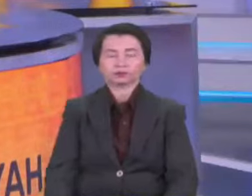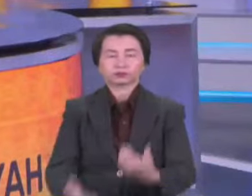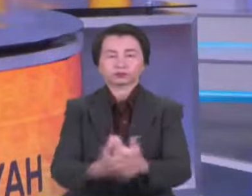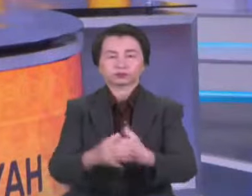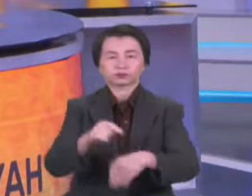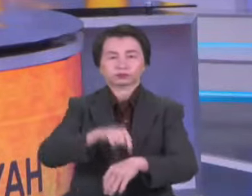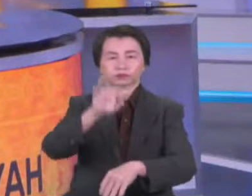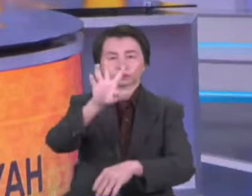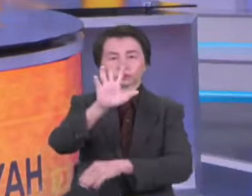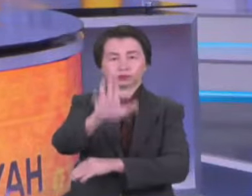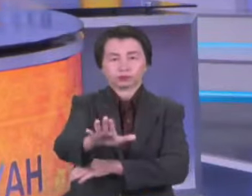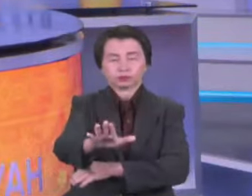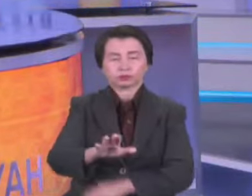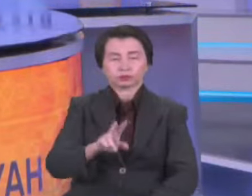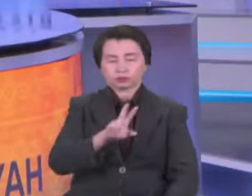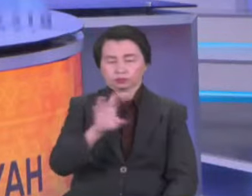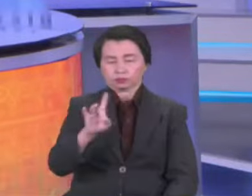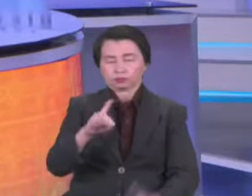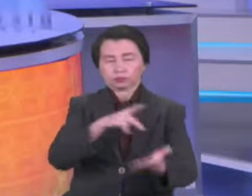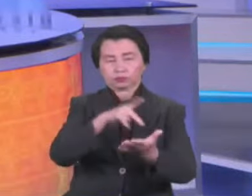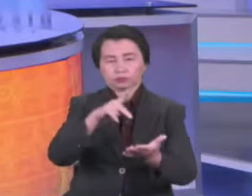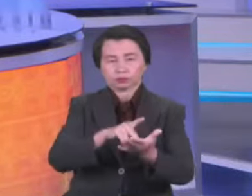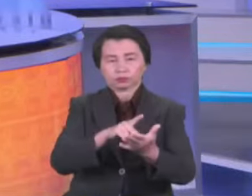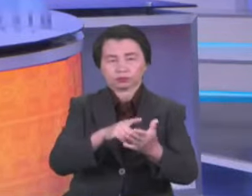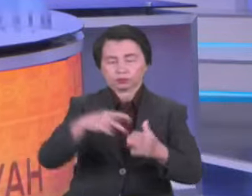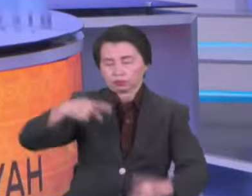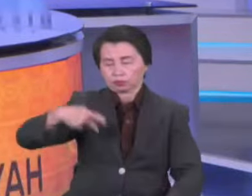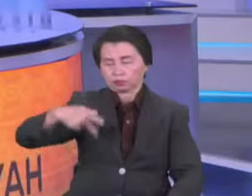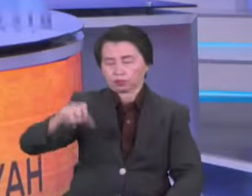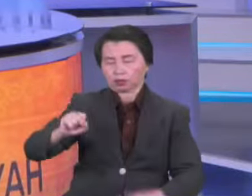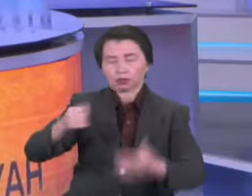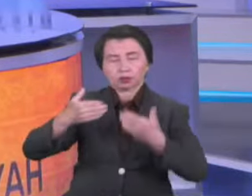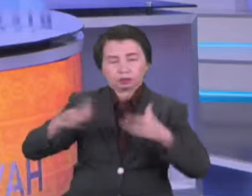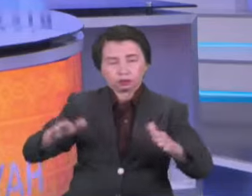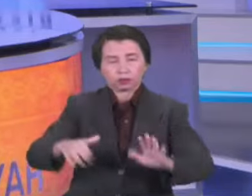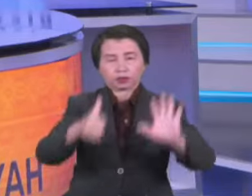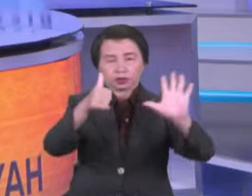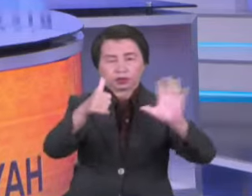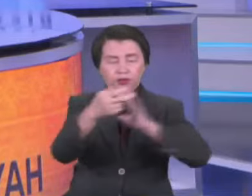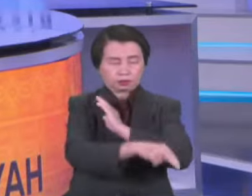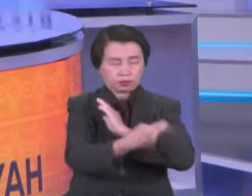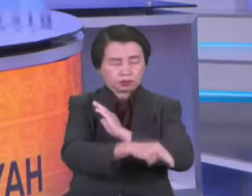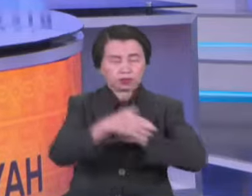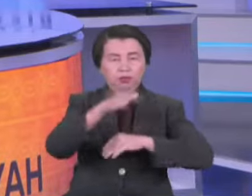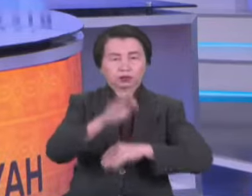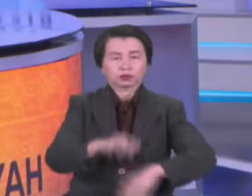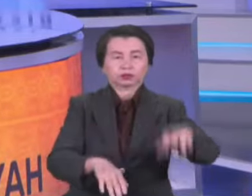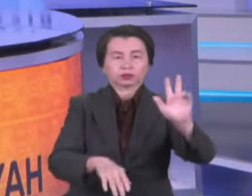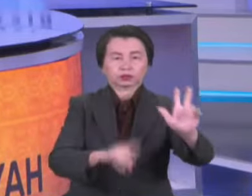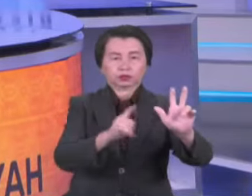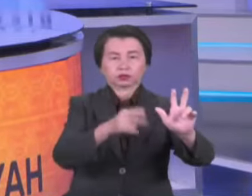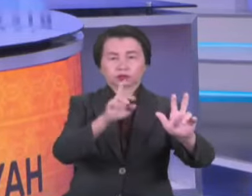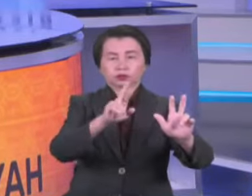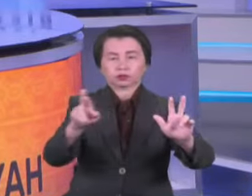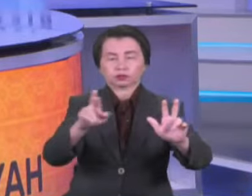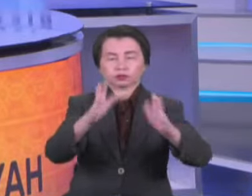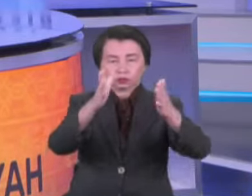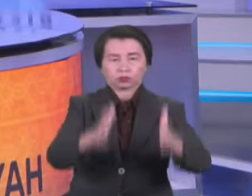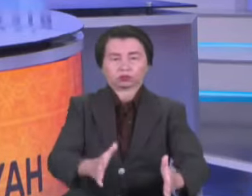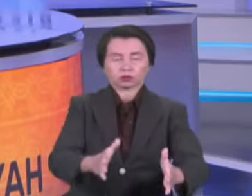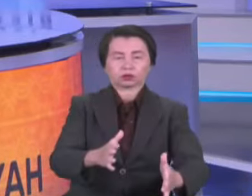Setakat 4 petang tadi, 28 pusat pemindahan sementara PPS dibuka di 6 negeri menempatkan lebih 3,000 penduduk